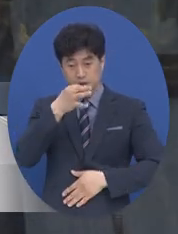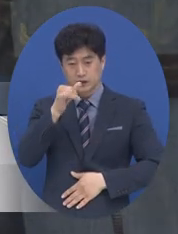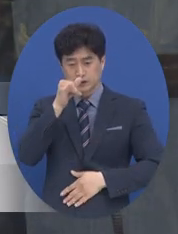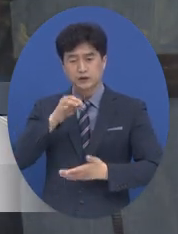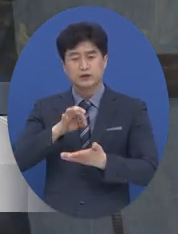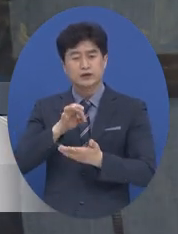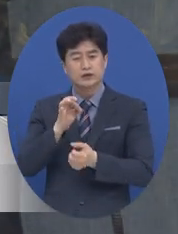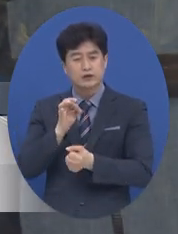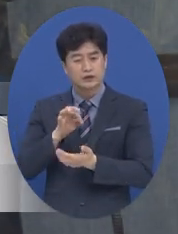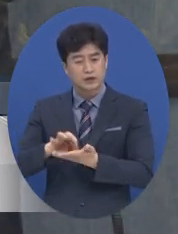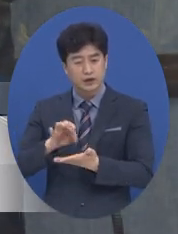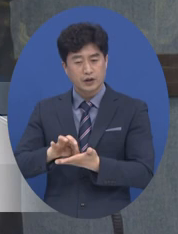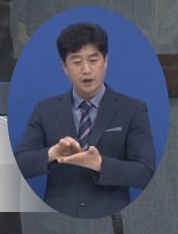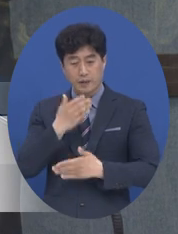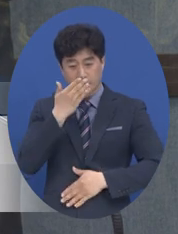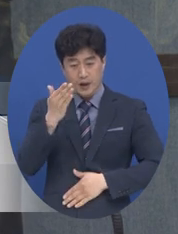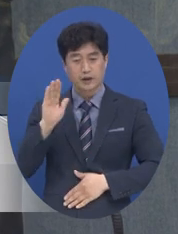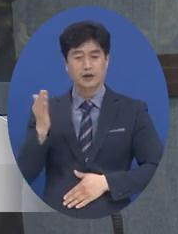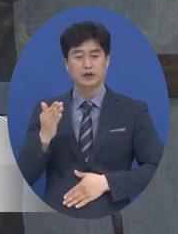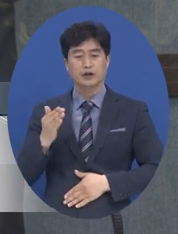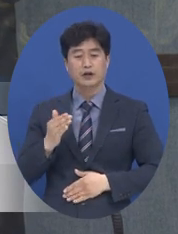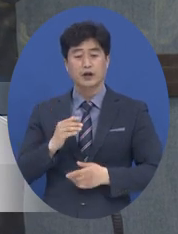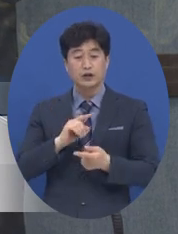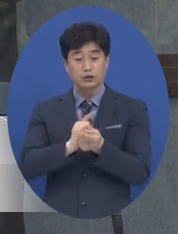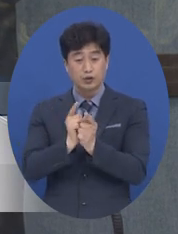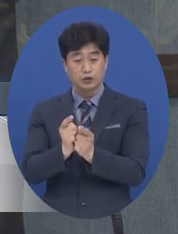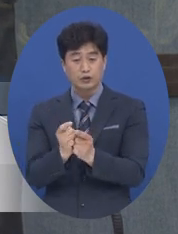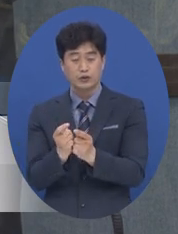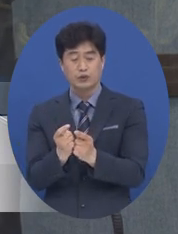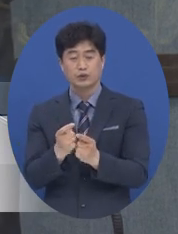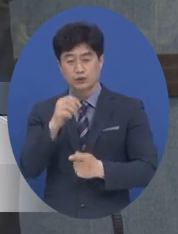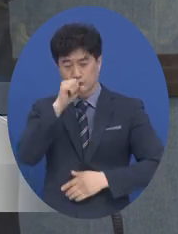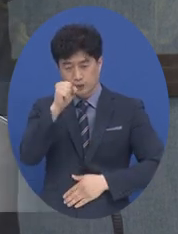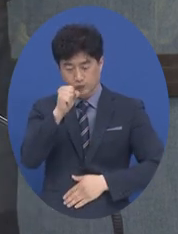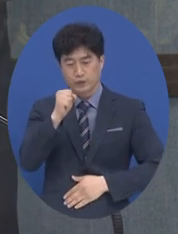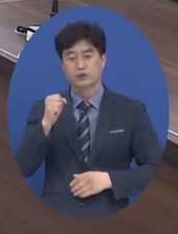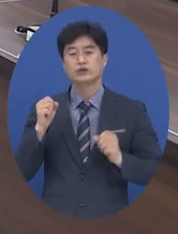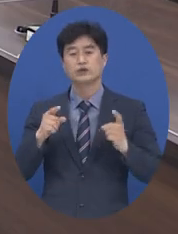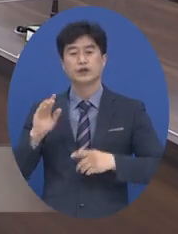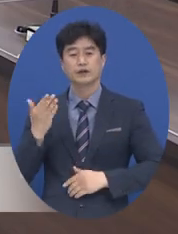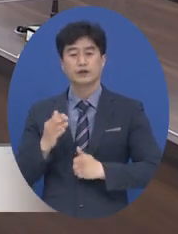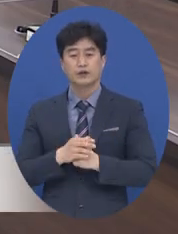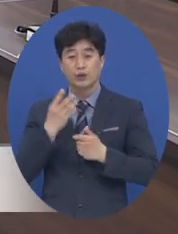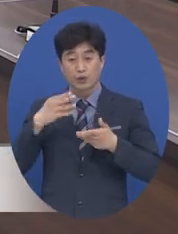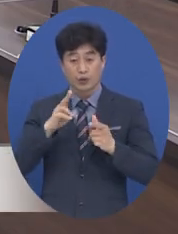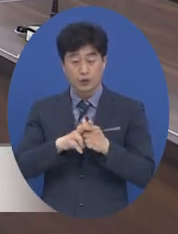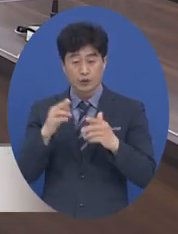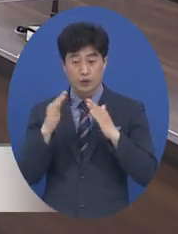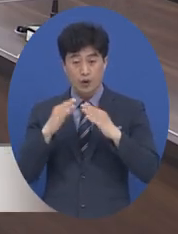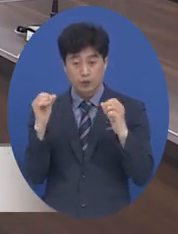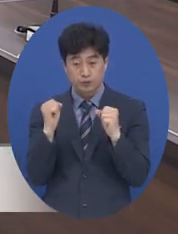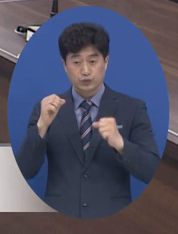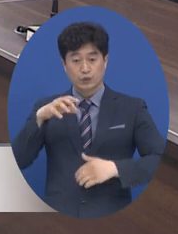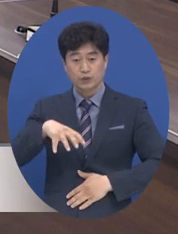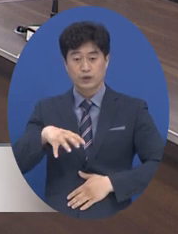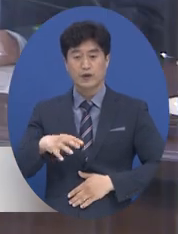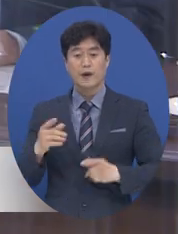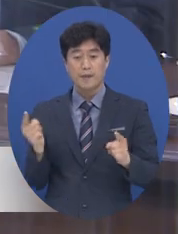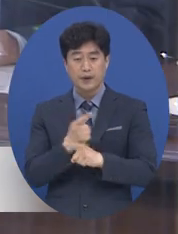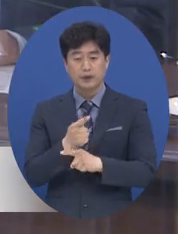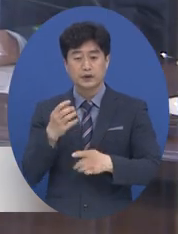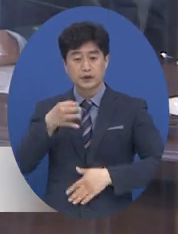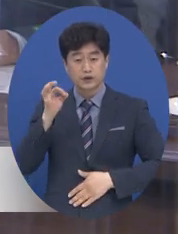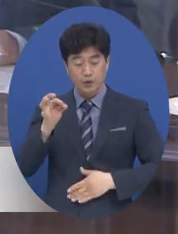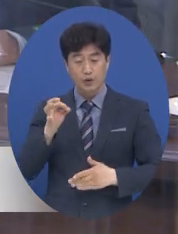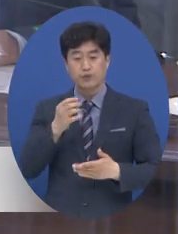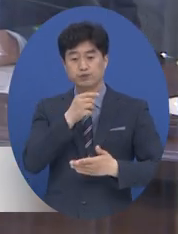합리적이고 효율적인 소비를 할수 있게 되는 그런 상호 윈윈하는 좋은 기회인 것 같습니다. 경기도와 전북도는 대체 인증